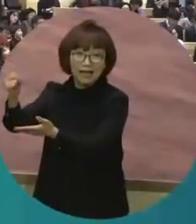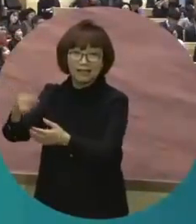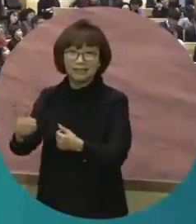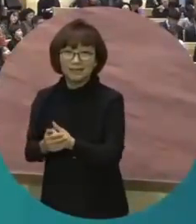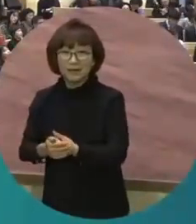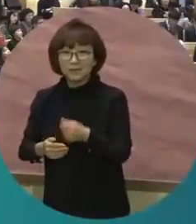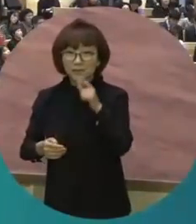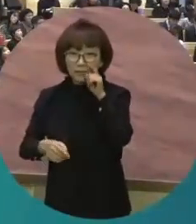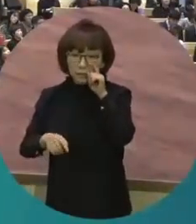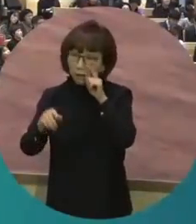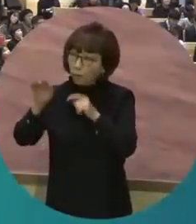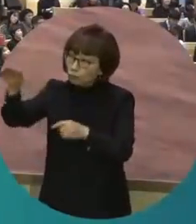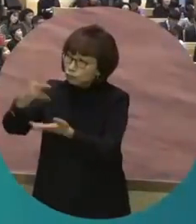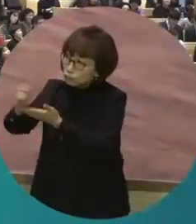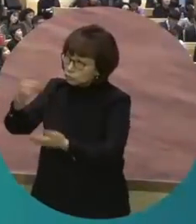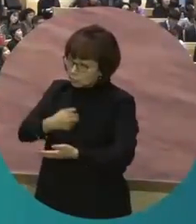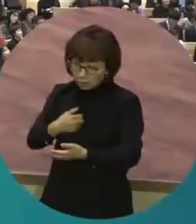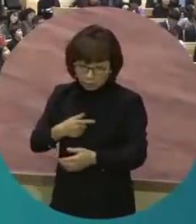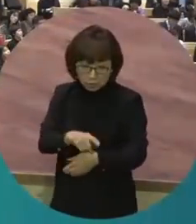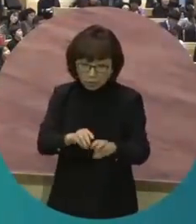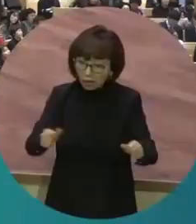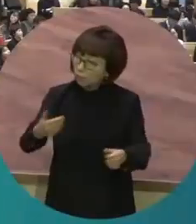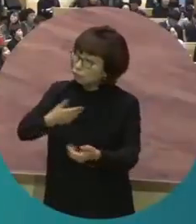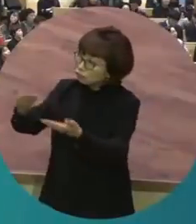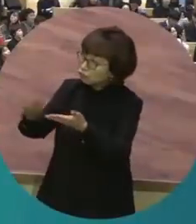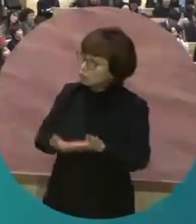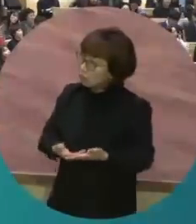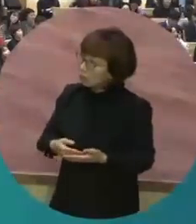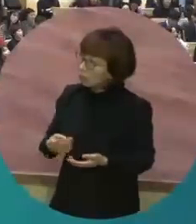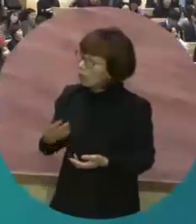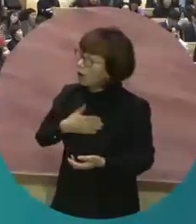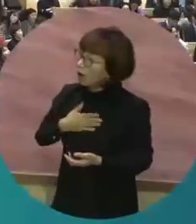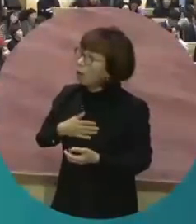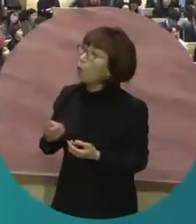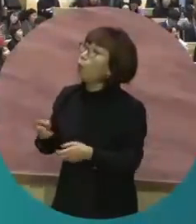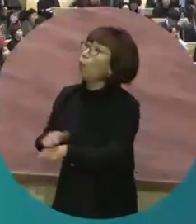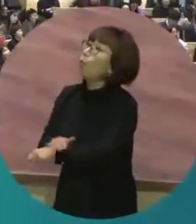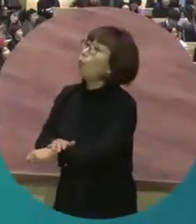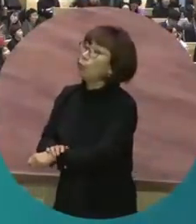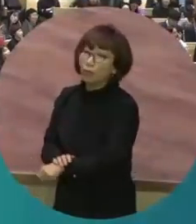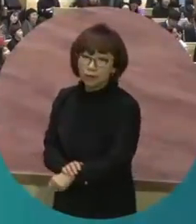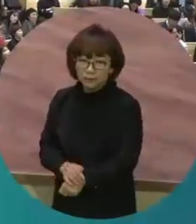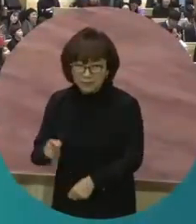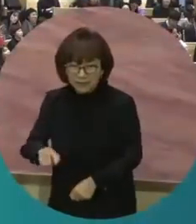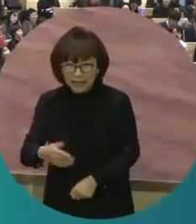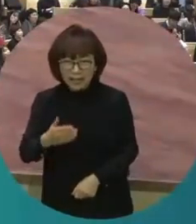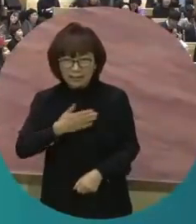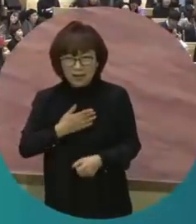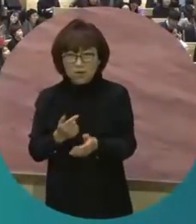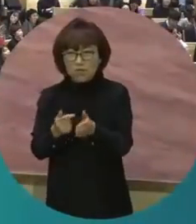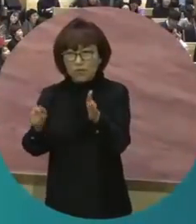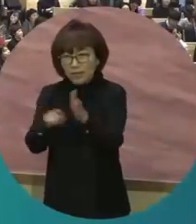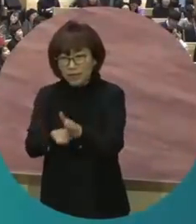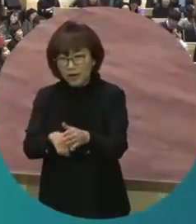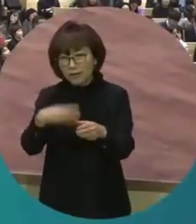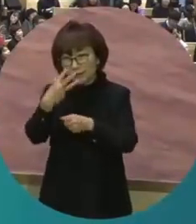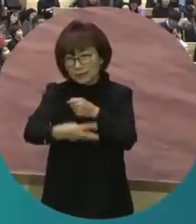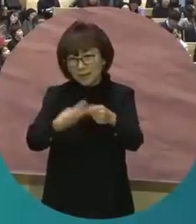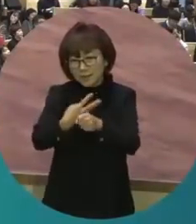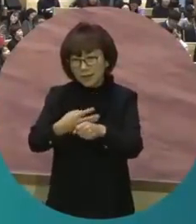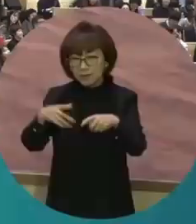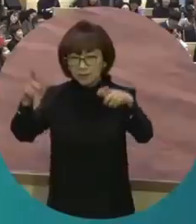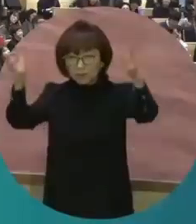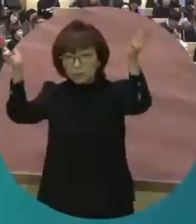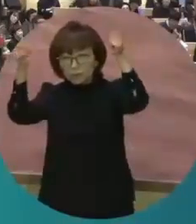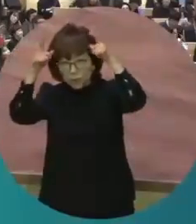받을 것을 무엇으로 알리까? 여호와께서 그에게 이르시되 나를 위하여 3년 된 암소와 3년 된 암염소와